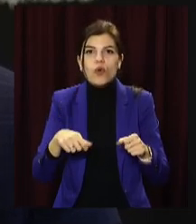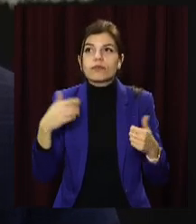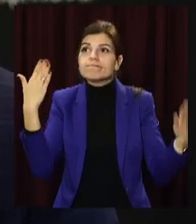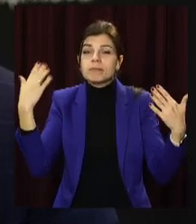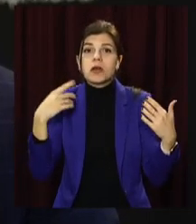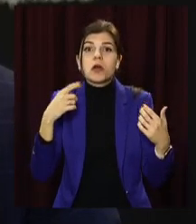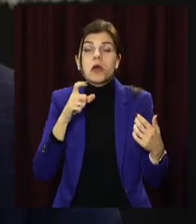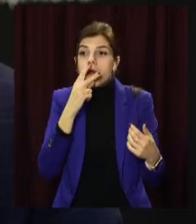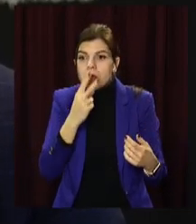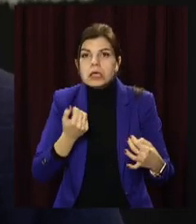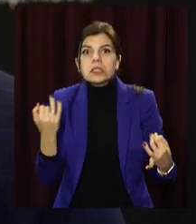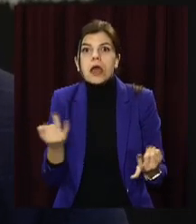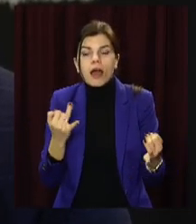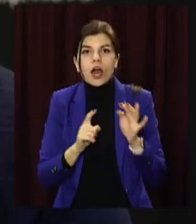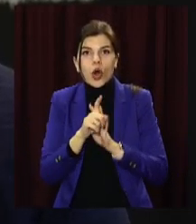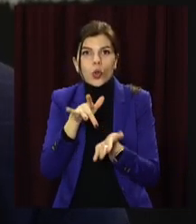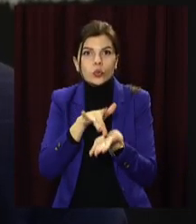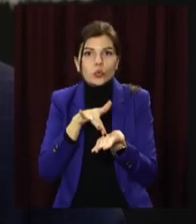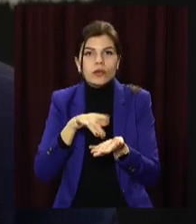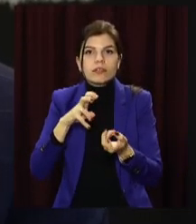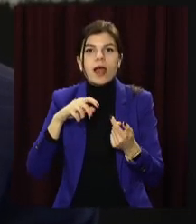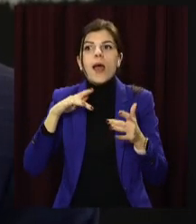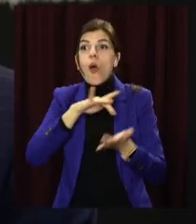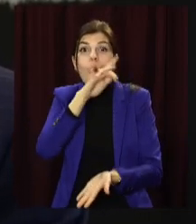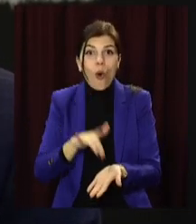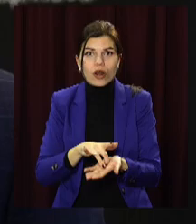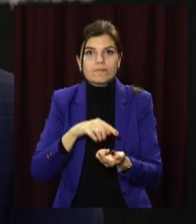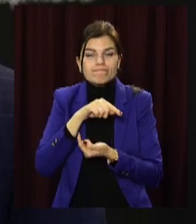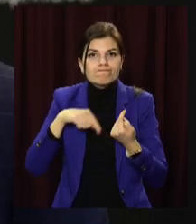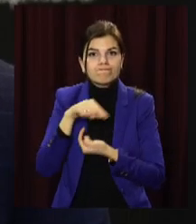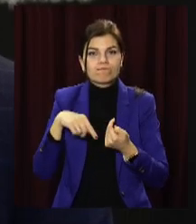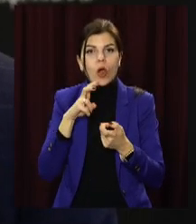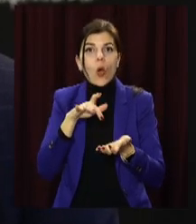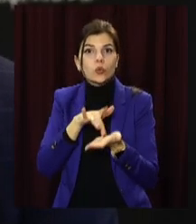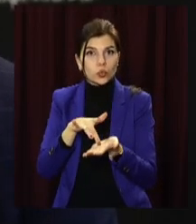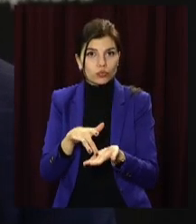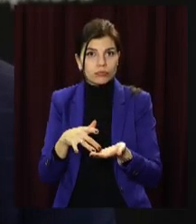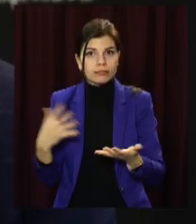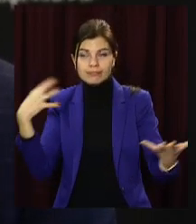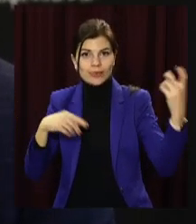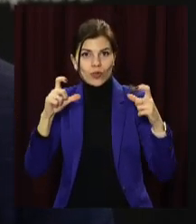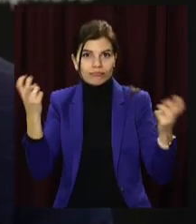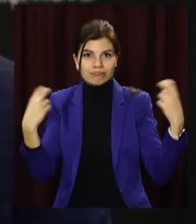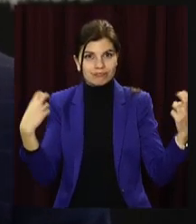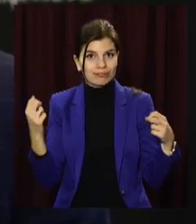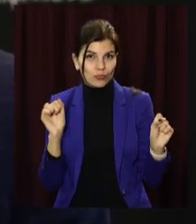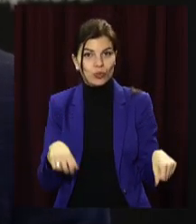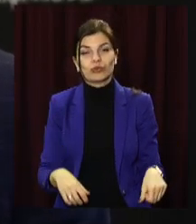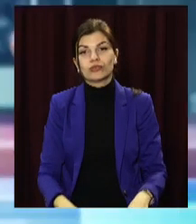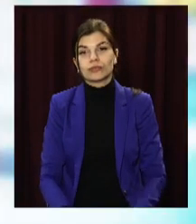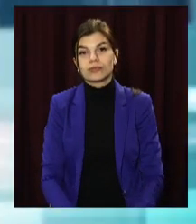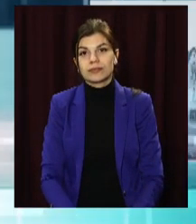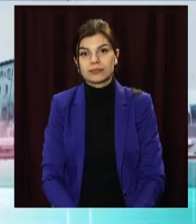туристів, можливість от почати розкручувати місто як туристичну столицю нашої країни.